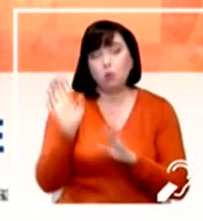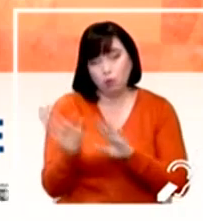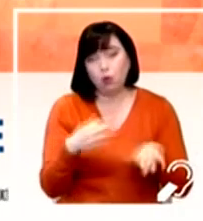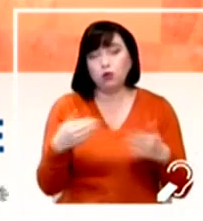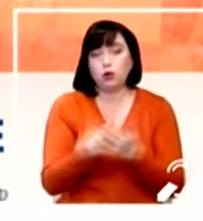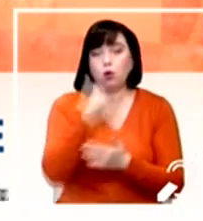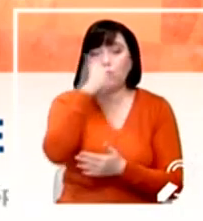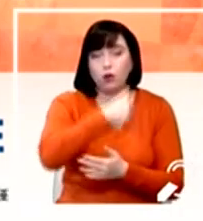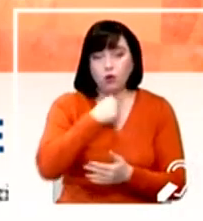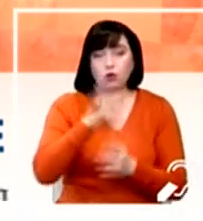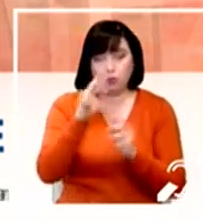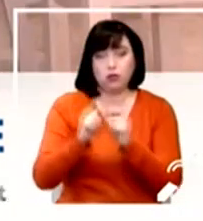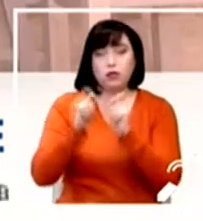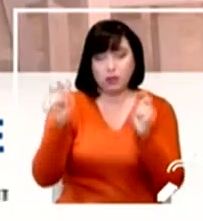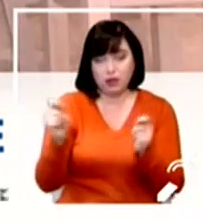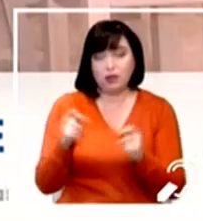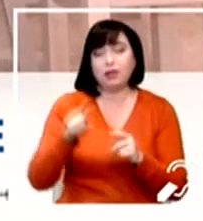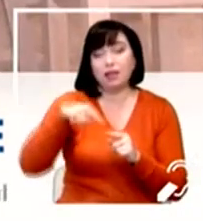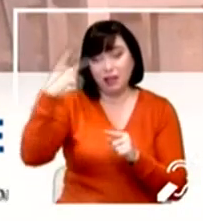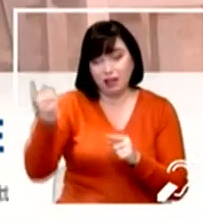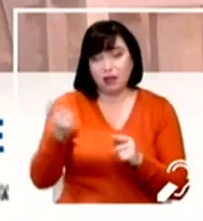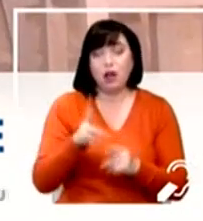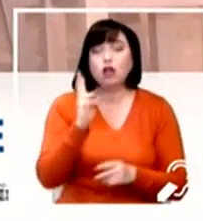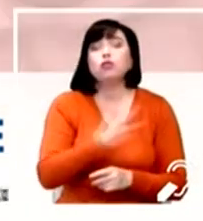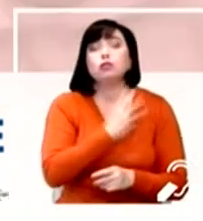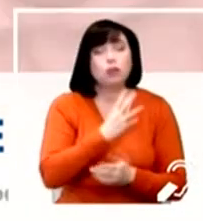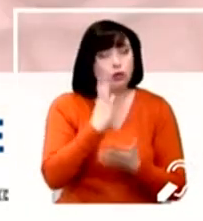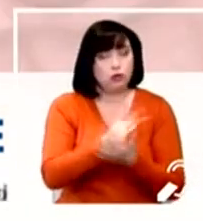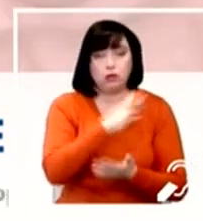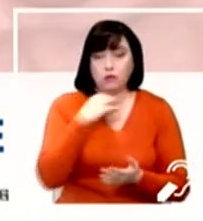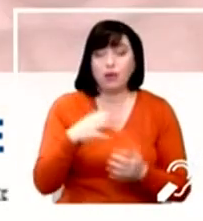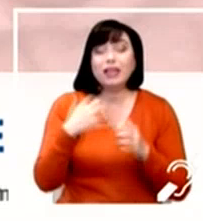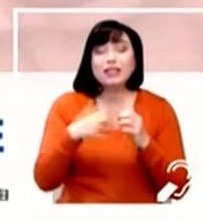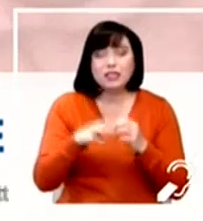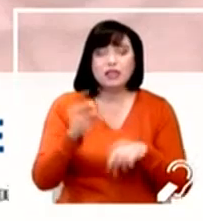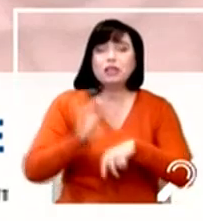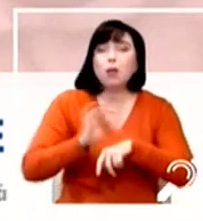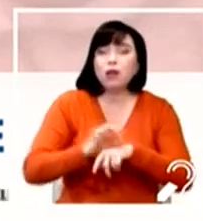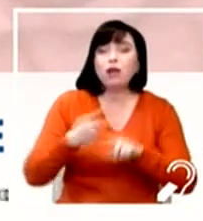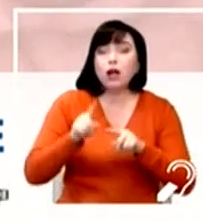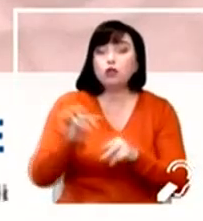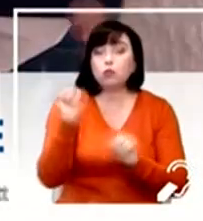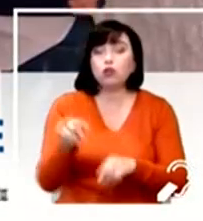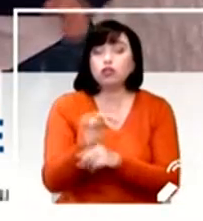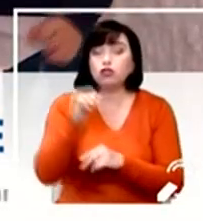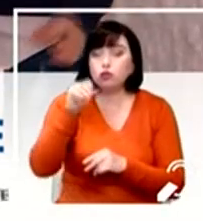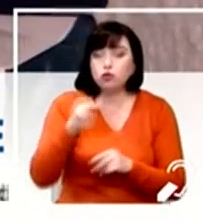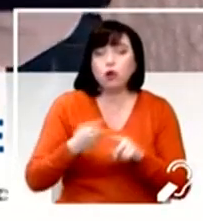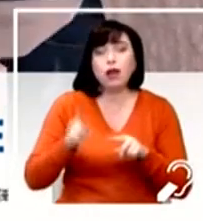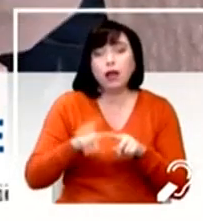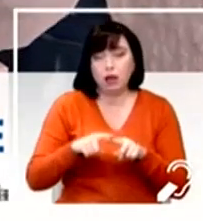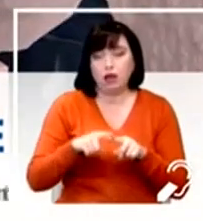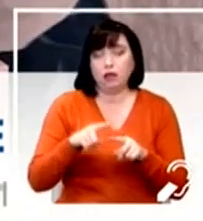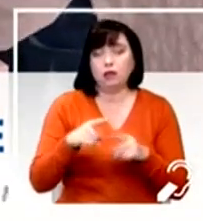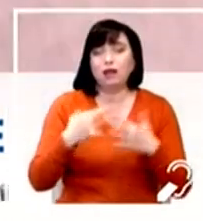nou facem deschiderea și în partea cealaltă. Doritori sunt mulți. Printre maladiile tratate în salină sunt efectele adverse